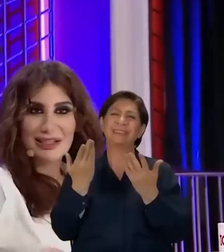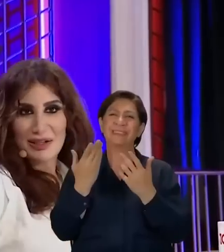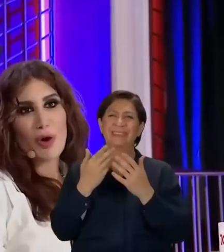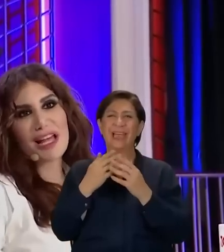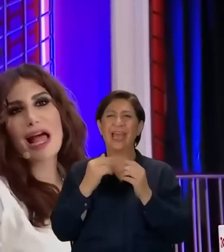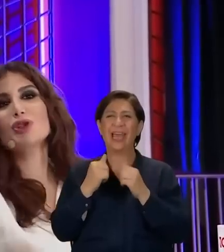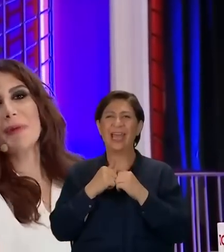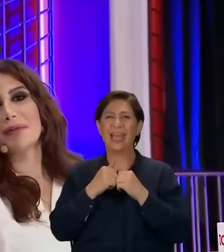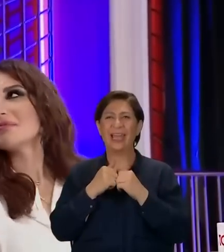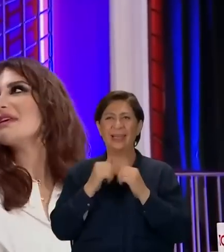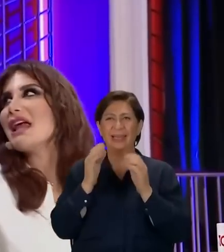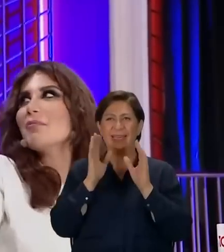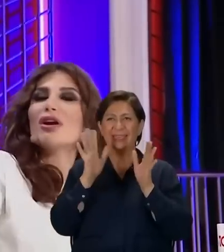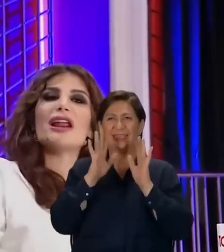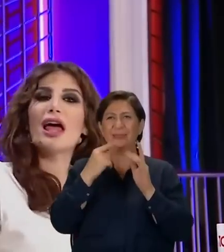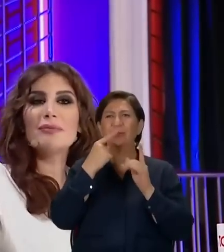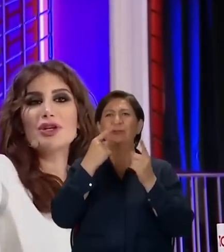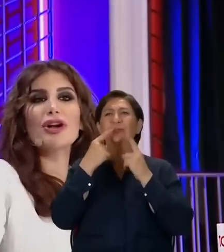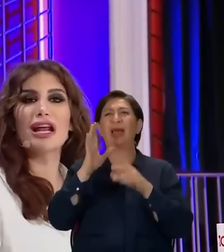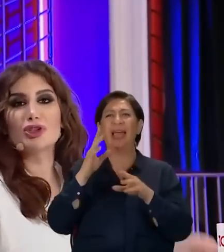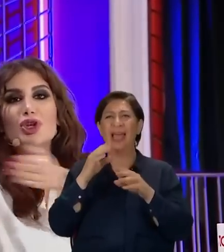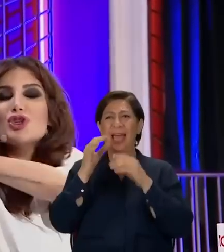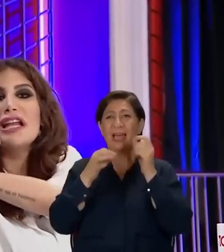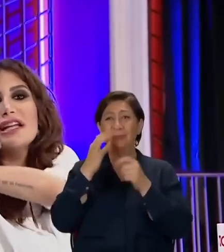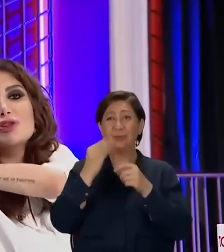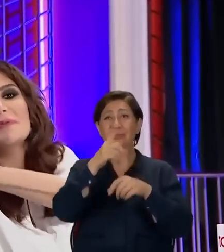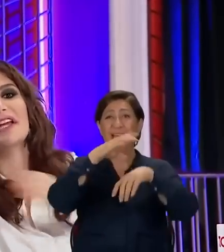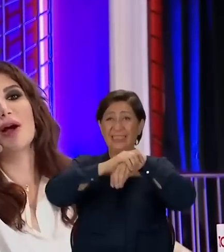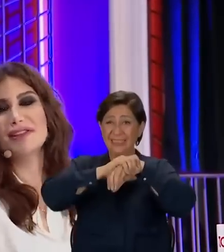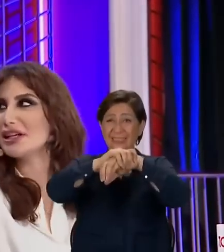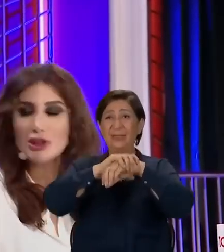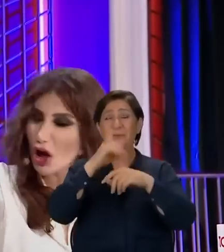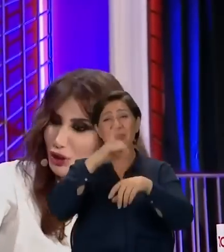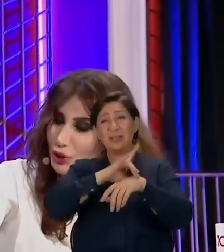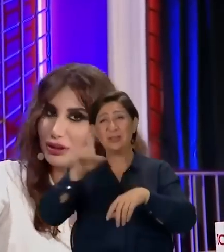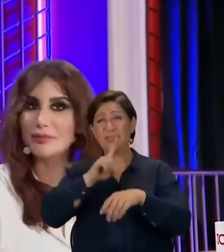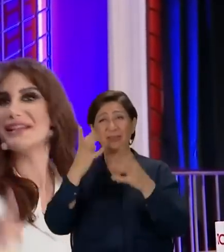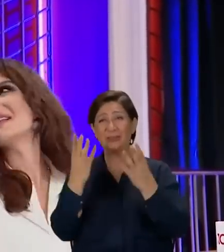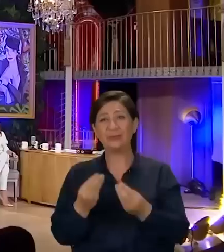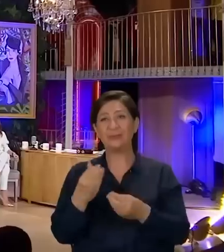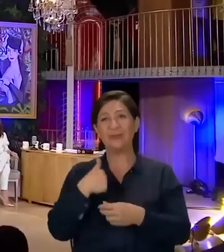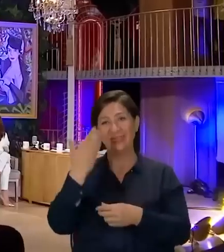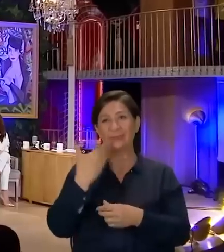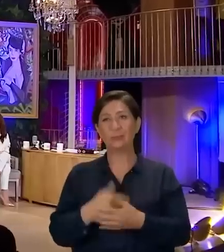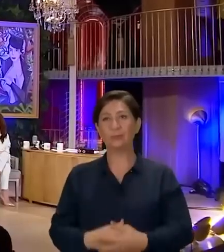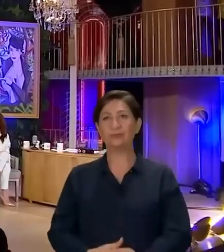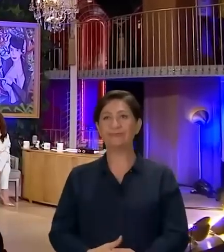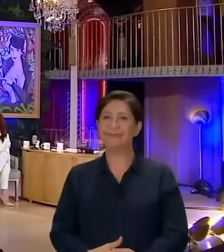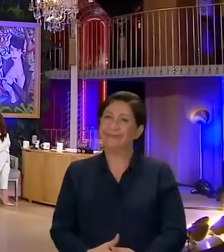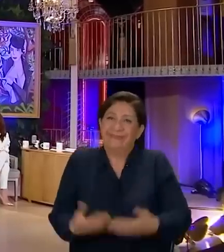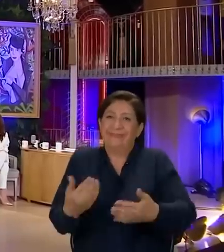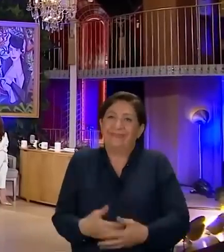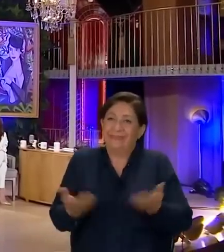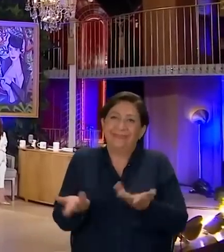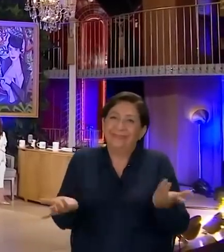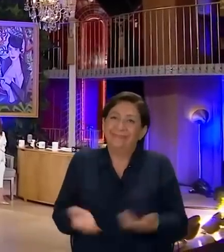Kapanmaz! Orada kakışmam. Evet. Bir emmi olarak, emici olarak şu çocuğun elinden tutup bir tedavi ettireydin ne olurdu? Ben de izliyordum.